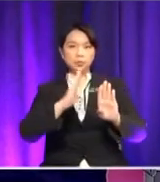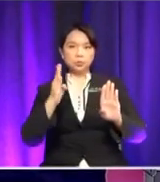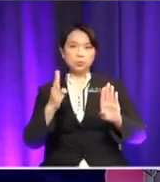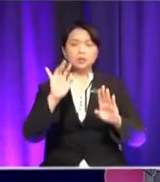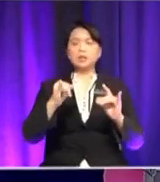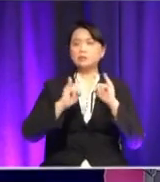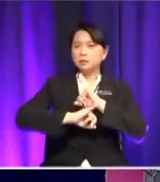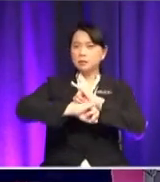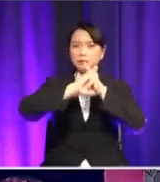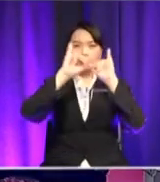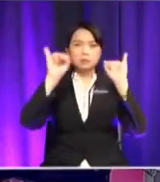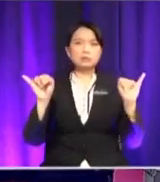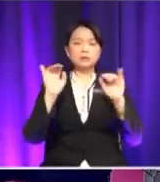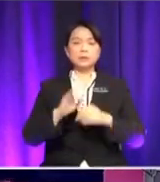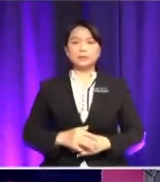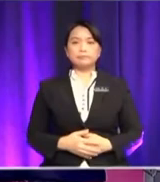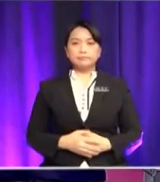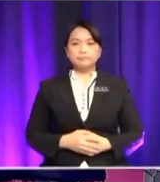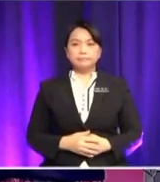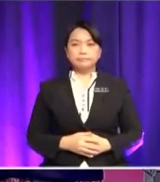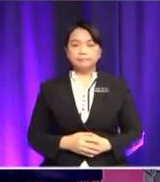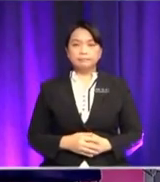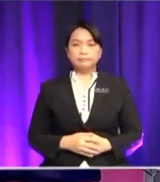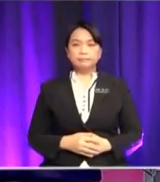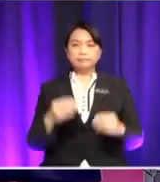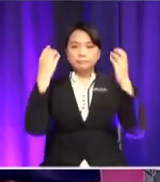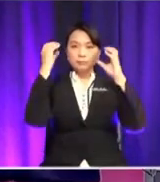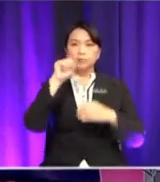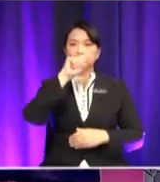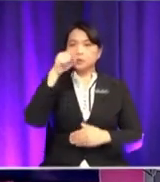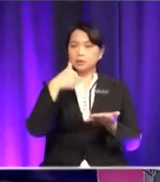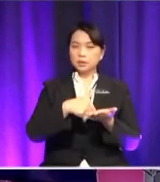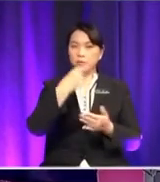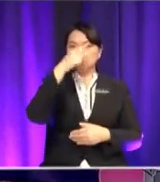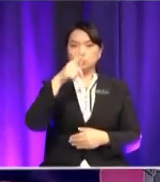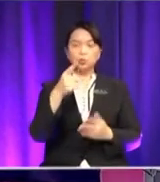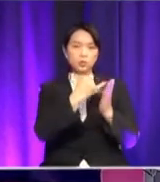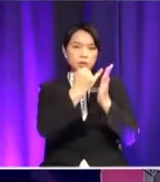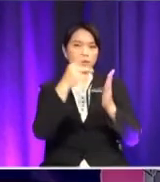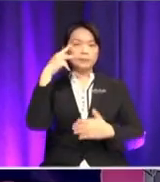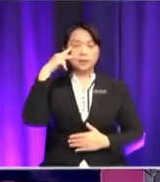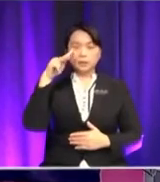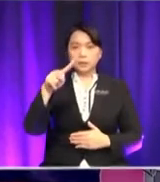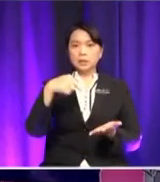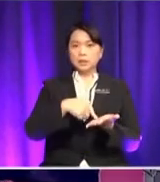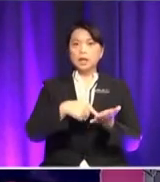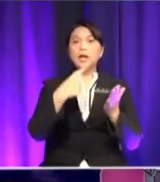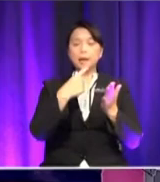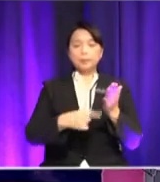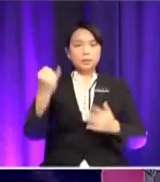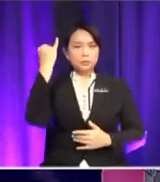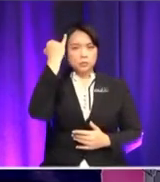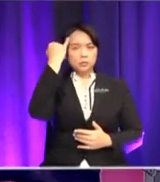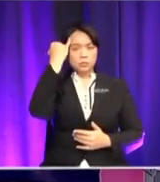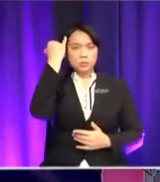yang jelas dan kegunaanya lagi untuk melukis lukisan pandangan epandeng hadapan pandangan Sisi Apakah konsep